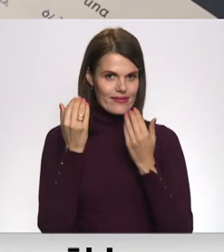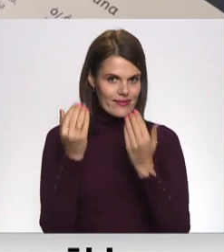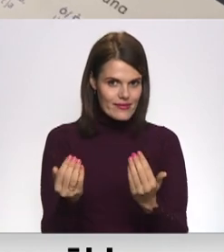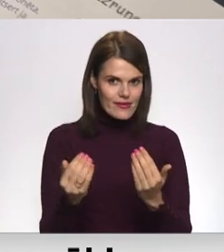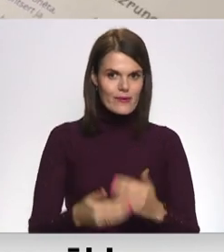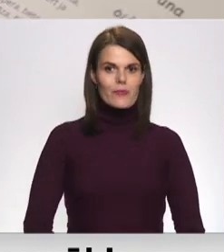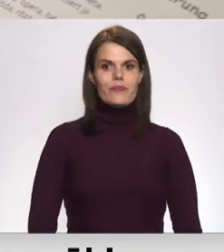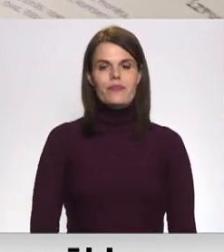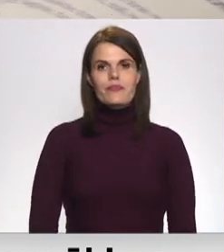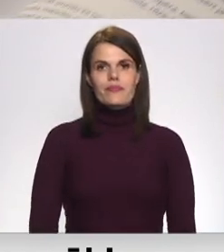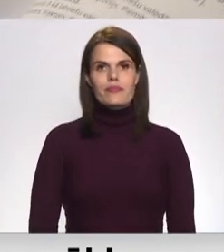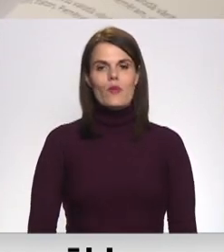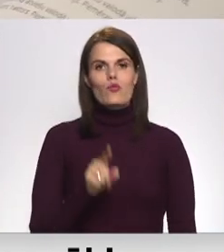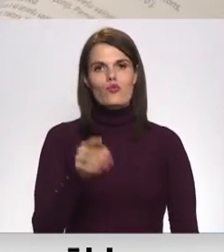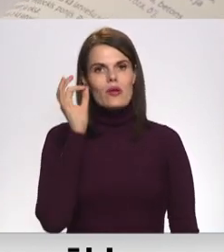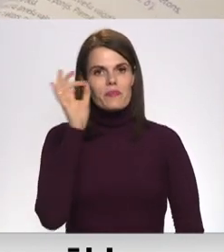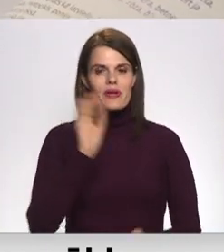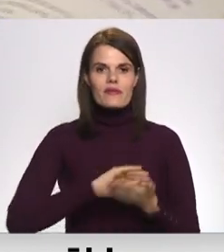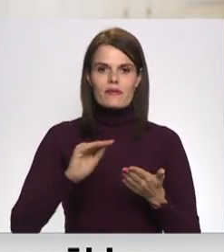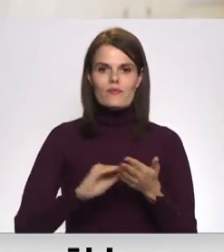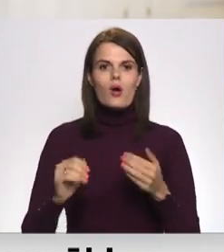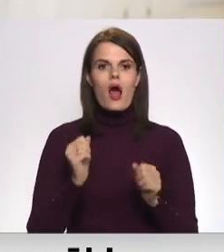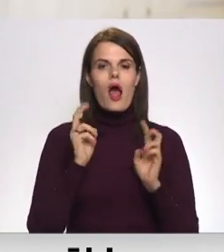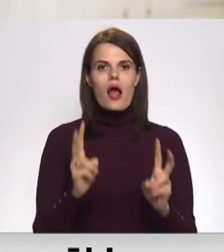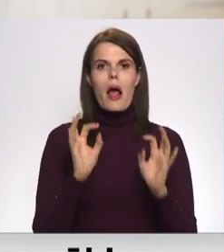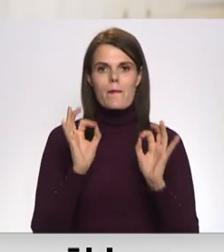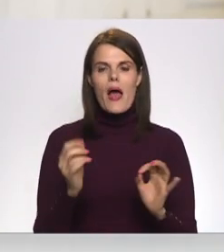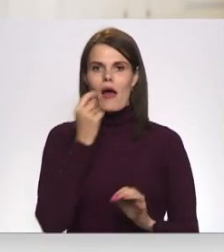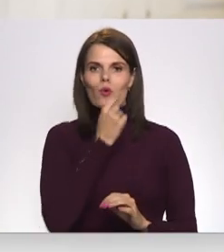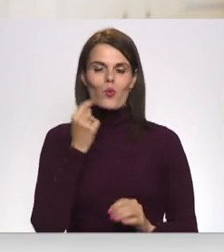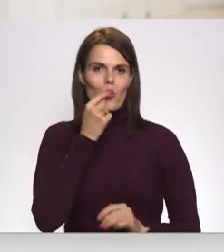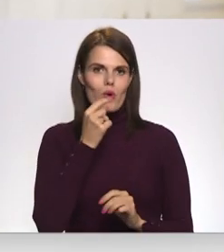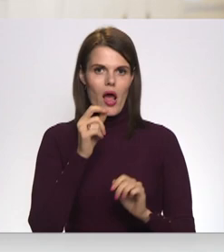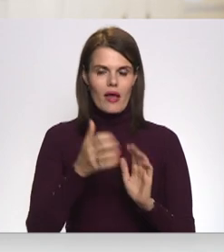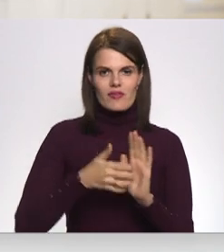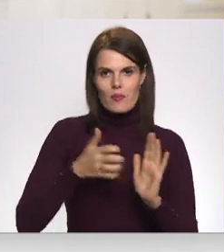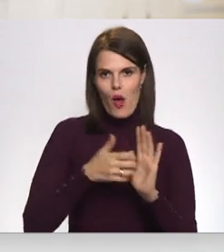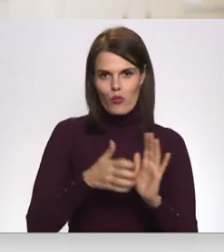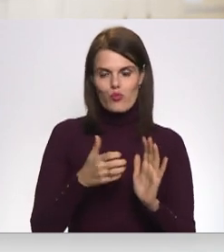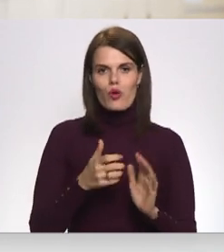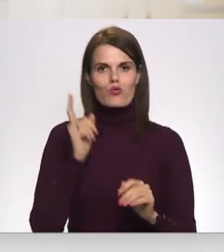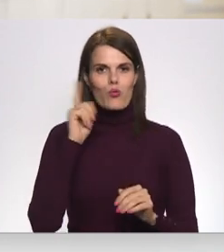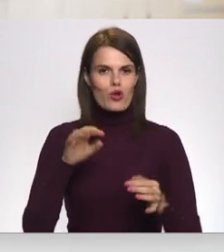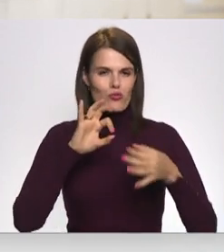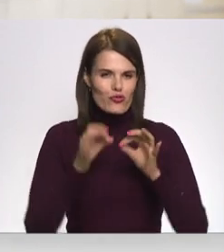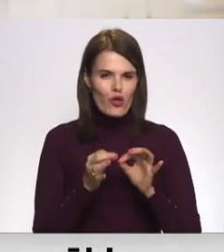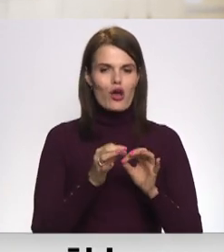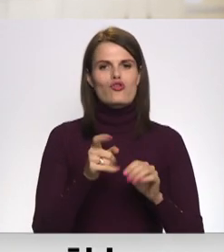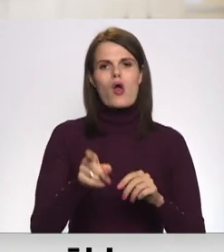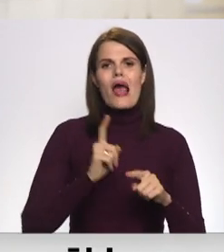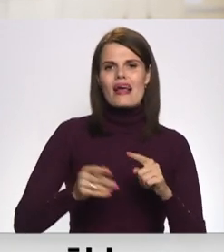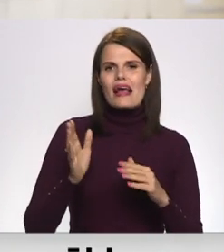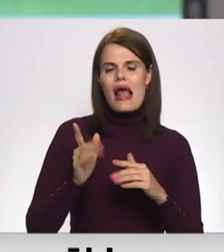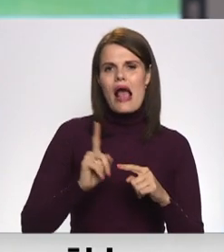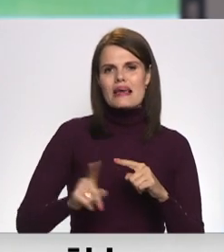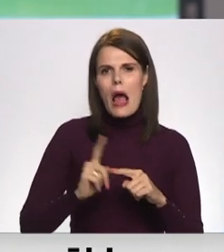kas jādara ar muti, ar zobiem, ar lūpām. Projekts ir ļoti sarežģīts. Katrā nodaļā ir vārdnīca, beigās ir gramatika maza.